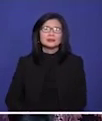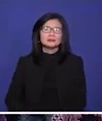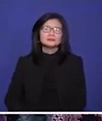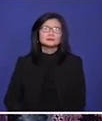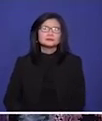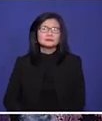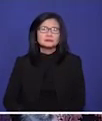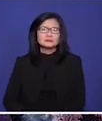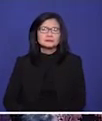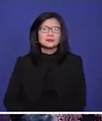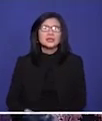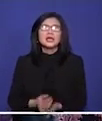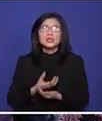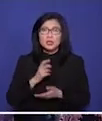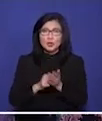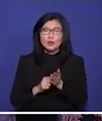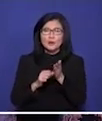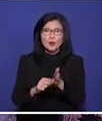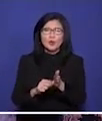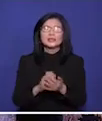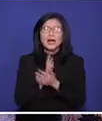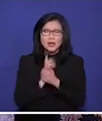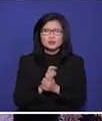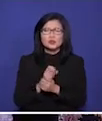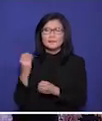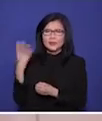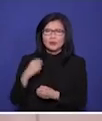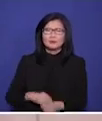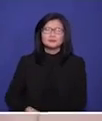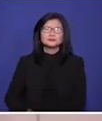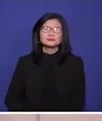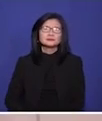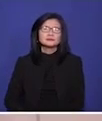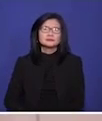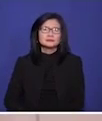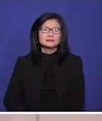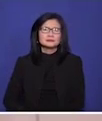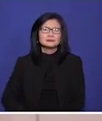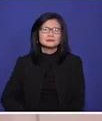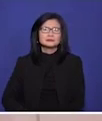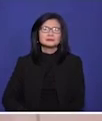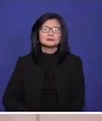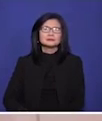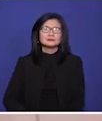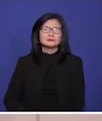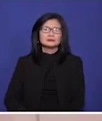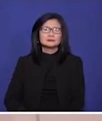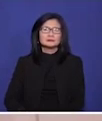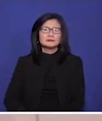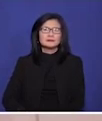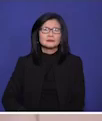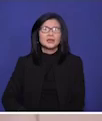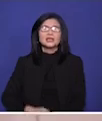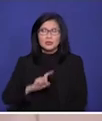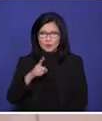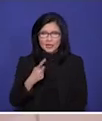dari paslon 02 dimulai saat Bapak berbicara pertama akan saya mulai terlebih dahulu dari saya